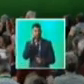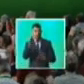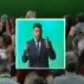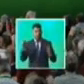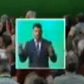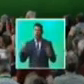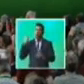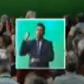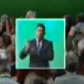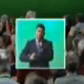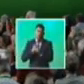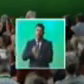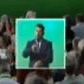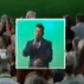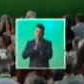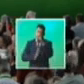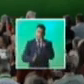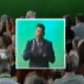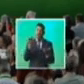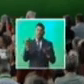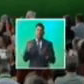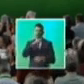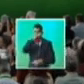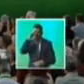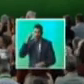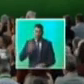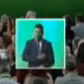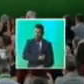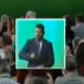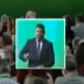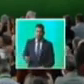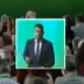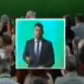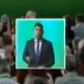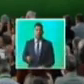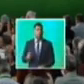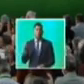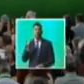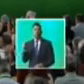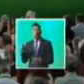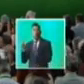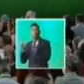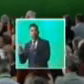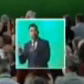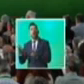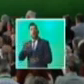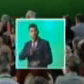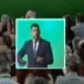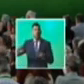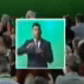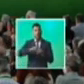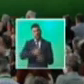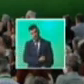διάκριση εκτελεστική, δεν νομοθετική εξουσία. Εντάξει, ο επικεφαλής του κόμματος πάντοτε παίρνει την εντολή όμως. Δεν έχουμε δει στην Ελλάδα κάτι διαφορετικό.